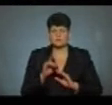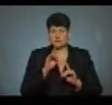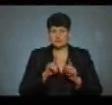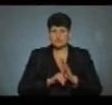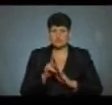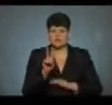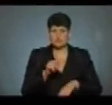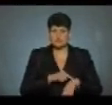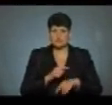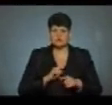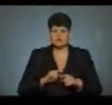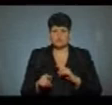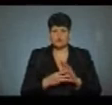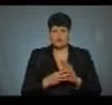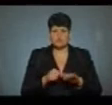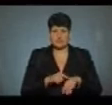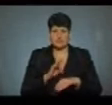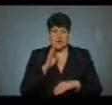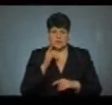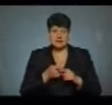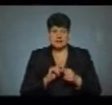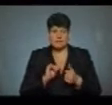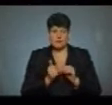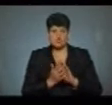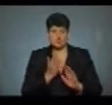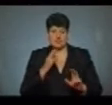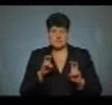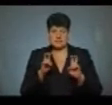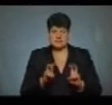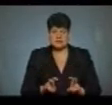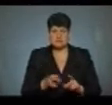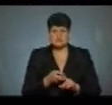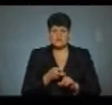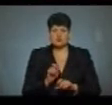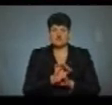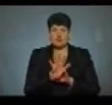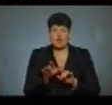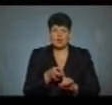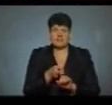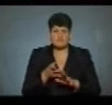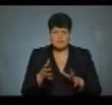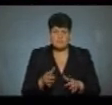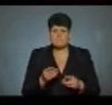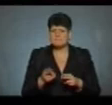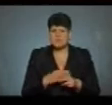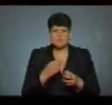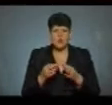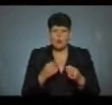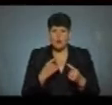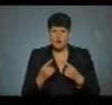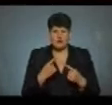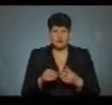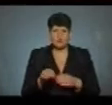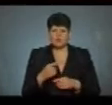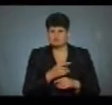раніше, ніж зазвичай, о 8:00 ранку. Це позачергове засідання через пандемію коронавірусу. Без обговорення депутати майже